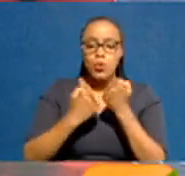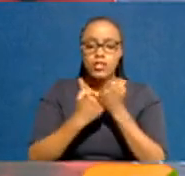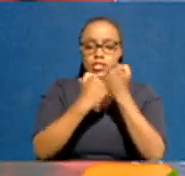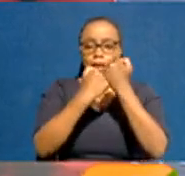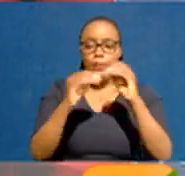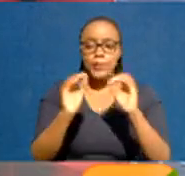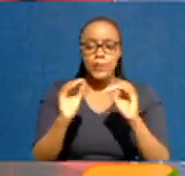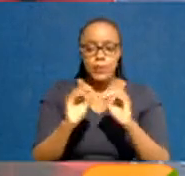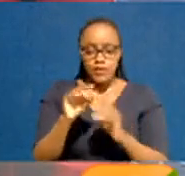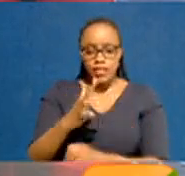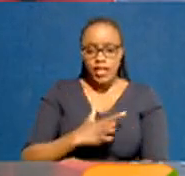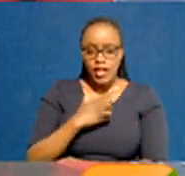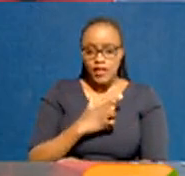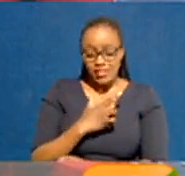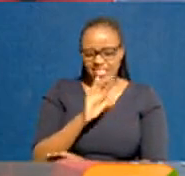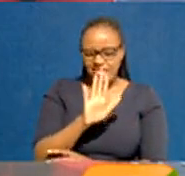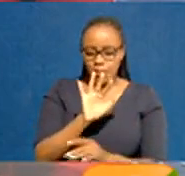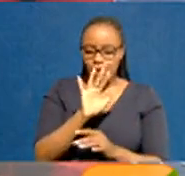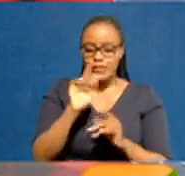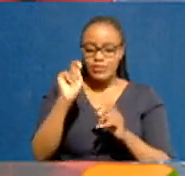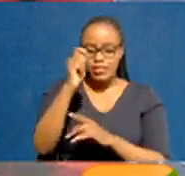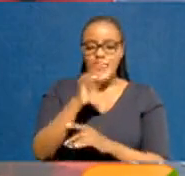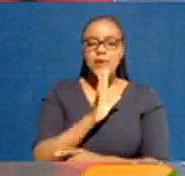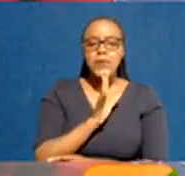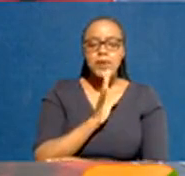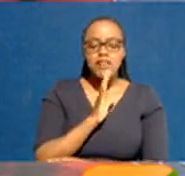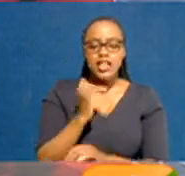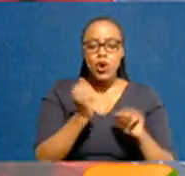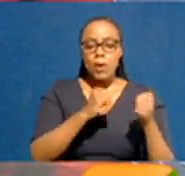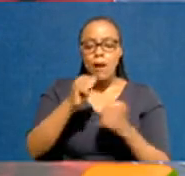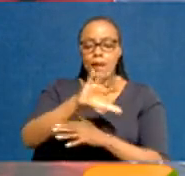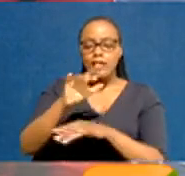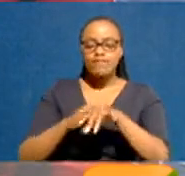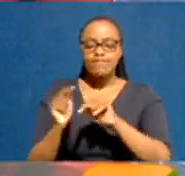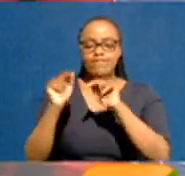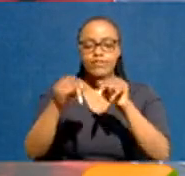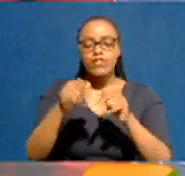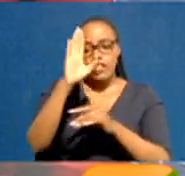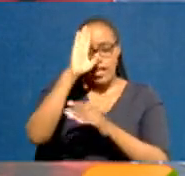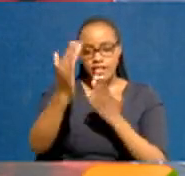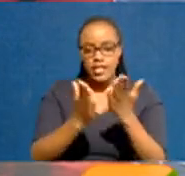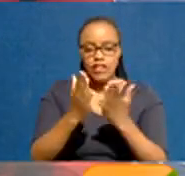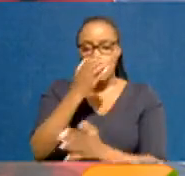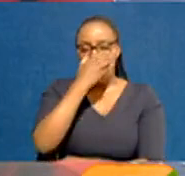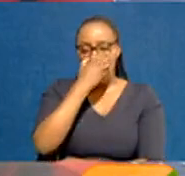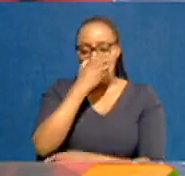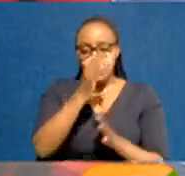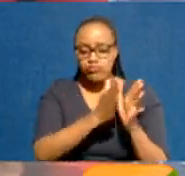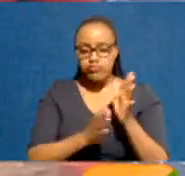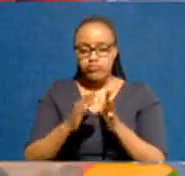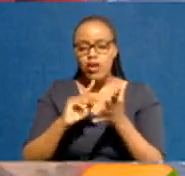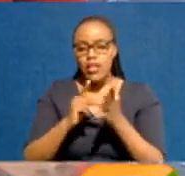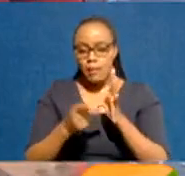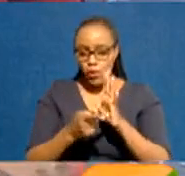mkono katika azma yake ya urais. Akizungumza katika kaunti ya Homa Bay alipohudhuria ibada ya Jumapili, Rais Ruto aliratibu miradi